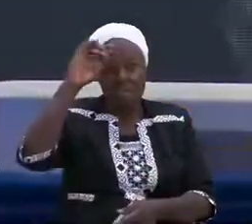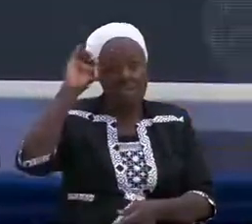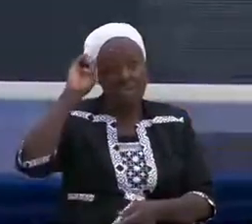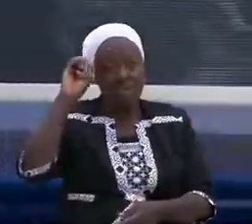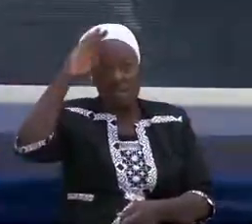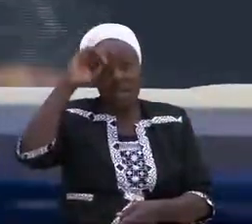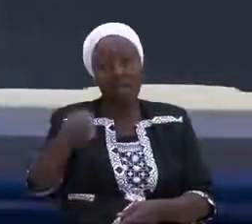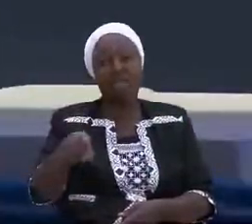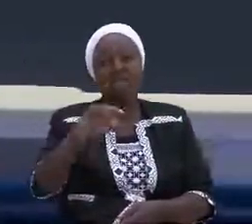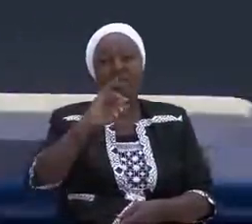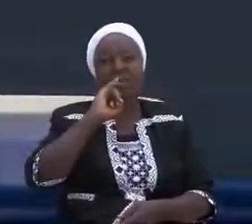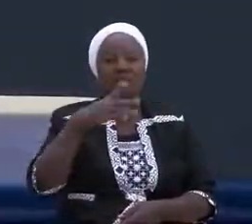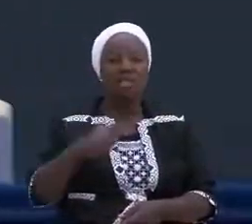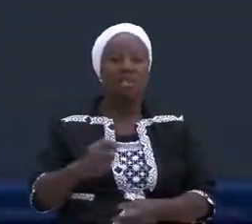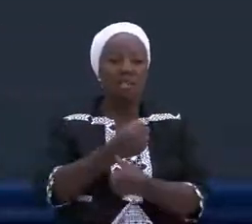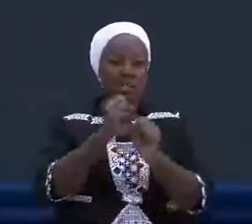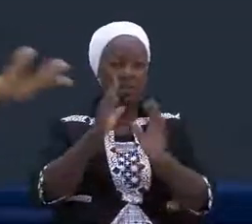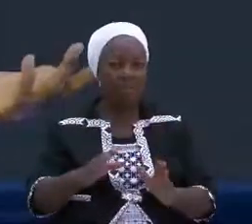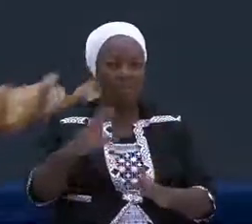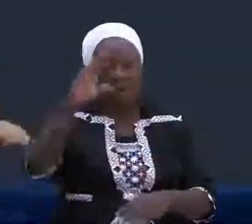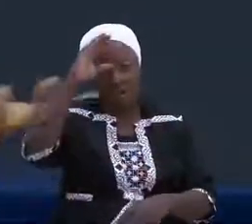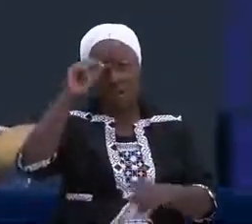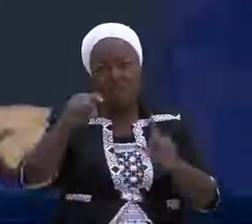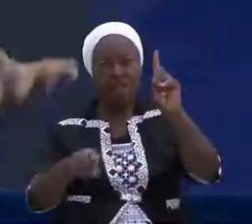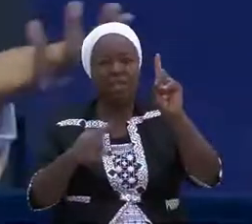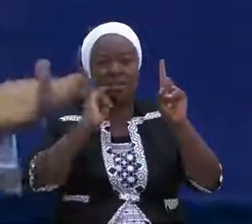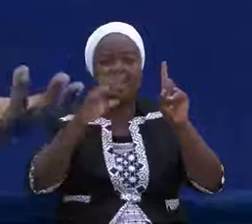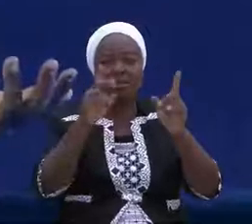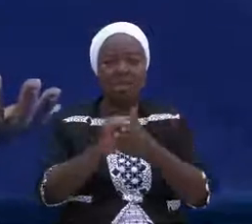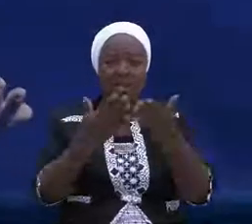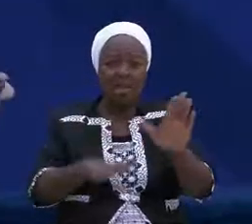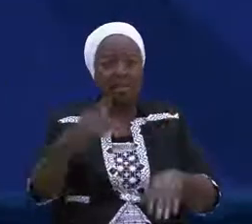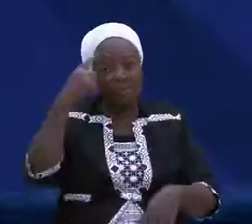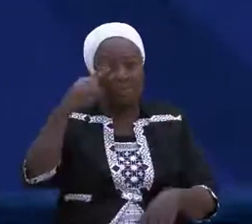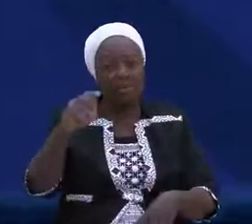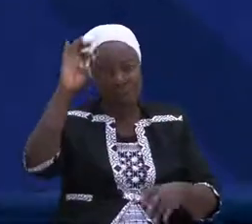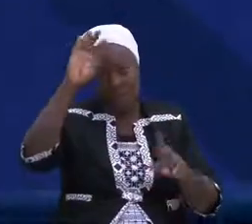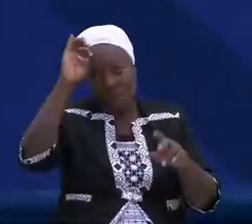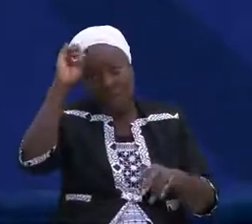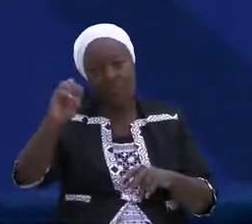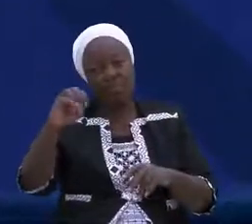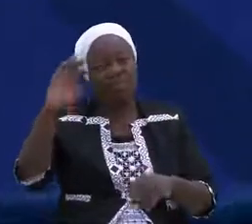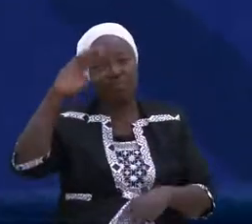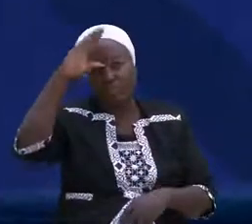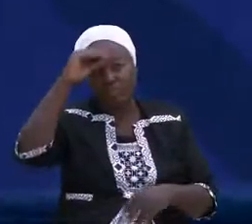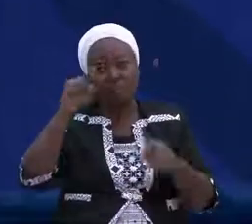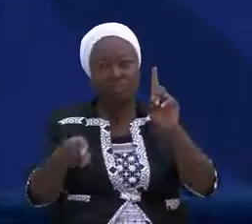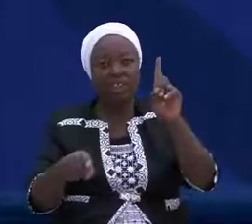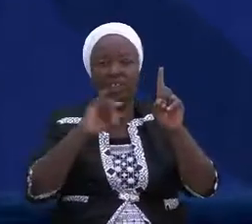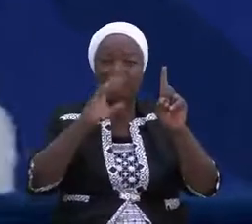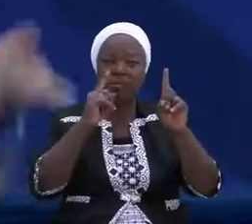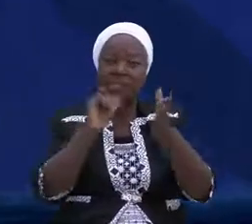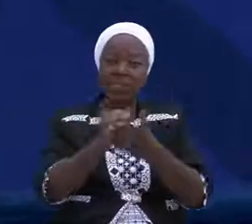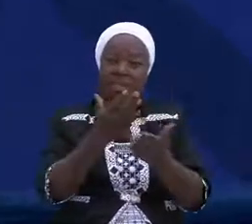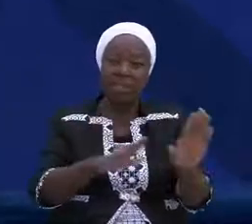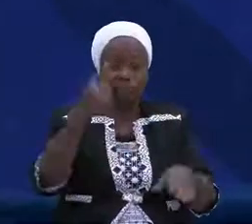qu'il est celui qui est mort pour toi. Il est mort sur la croix du calvaire pour toi. Il te connaissait